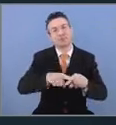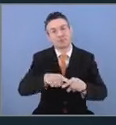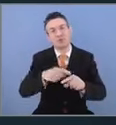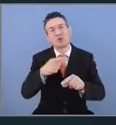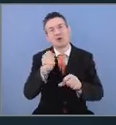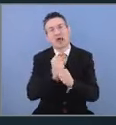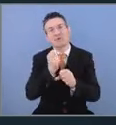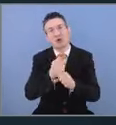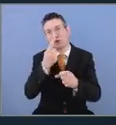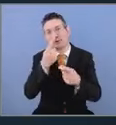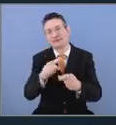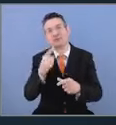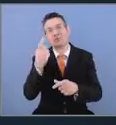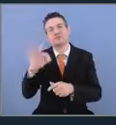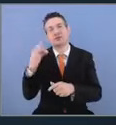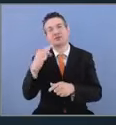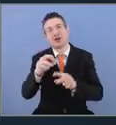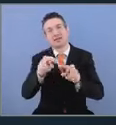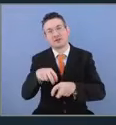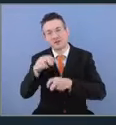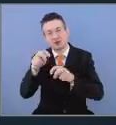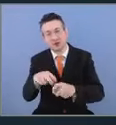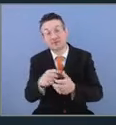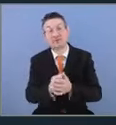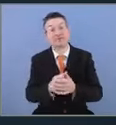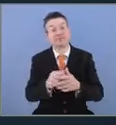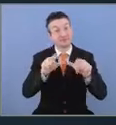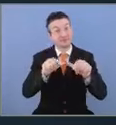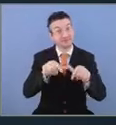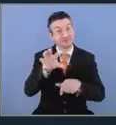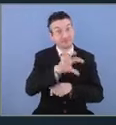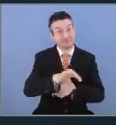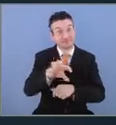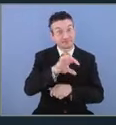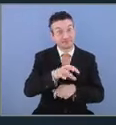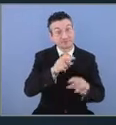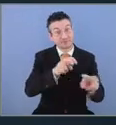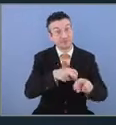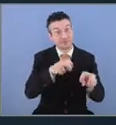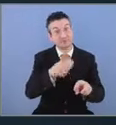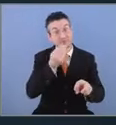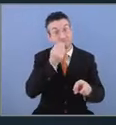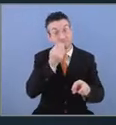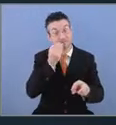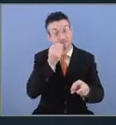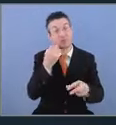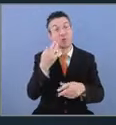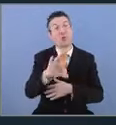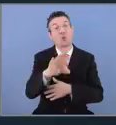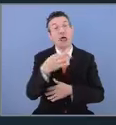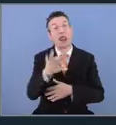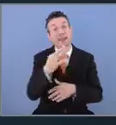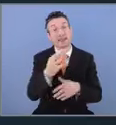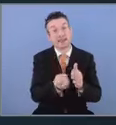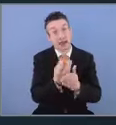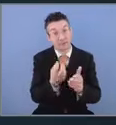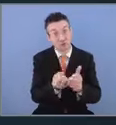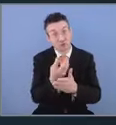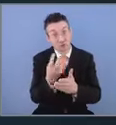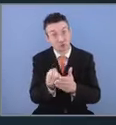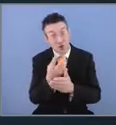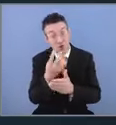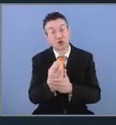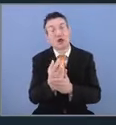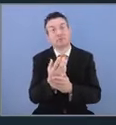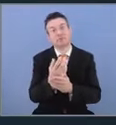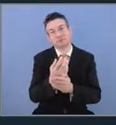soprattutto l'agroalimentare laziale ha avuto un'importante evoluzione verso produzioni di qualità maggiormente rispondenti alle esigenze